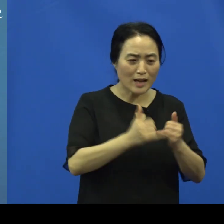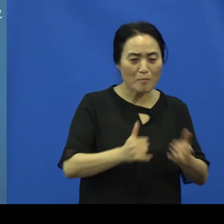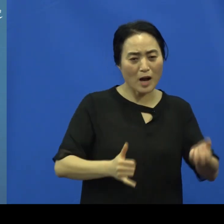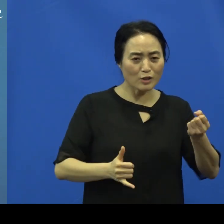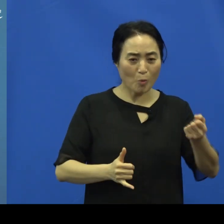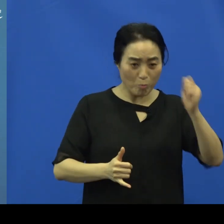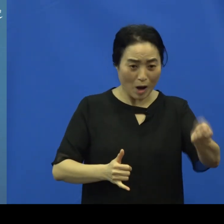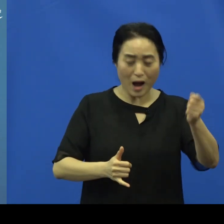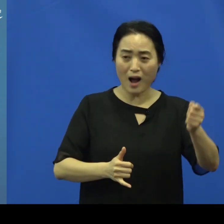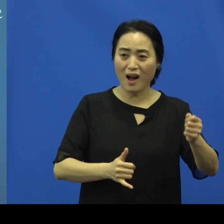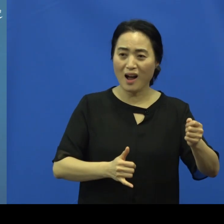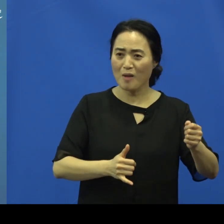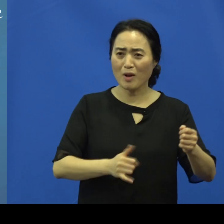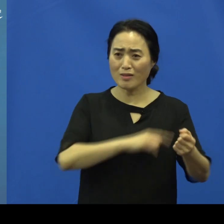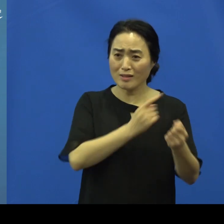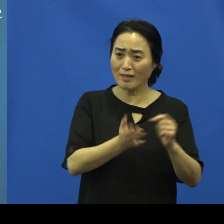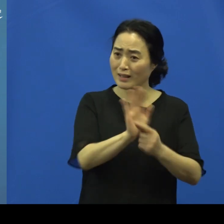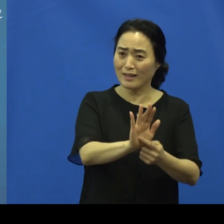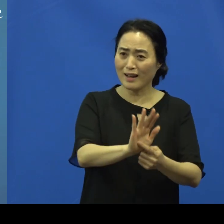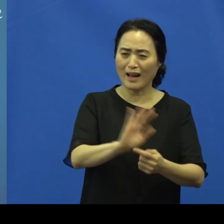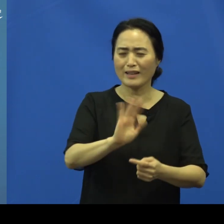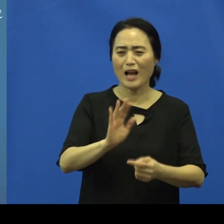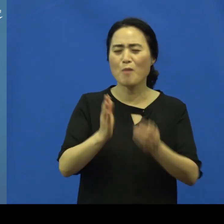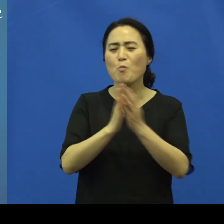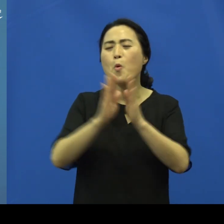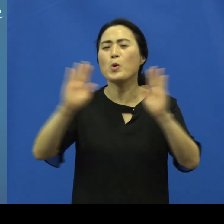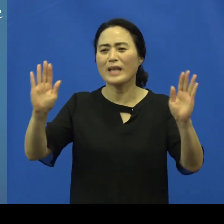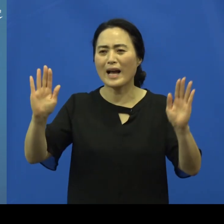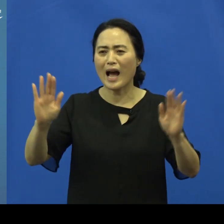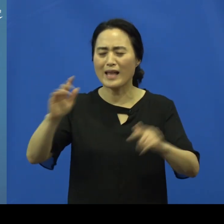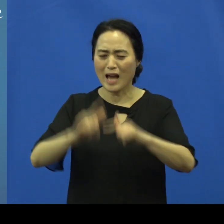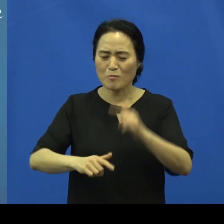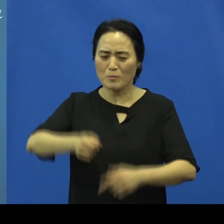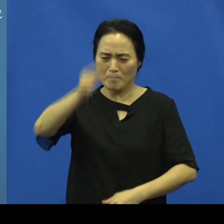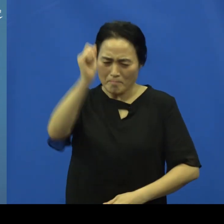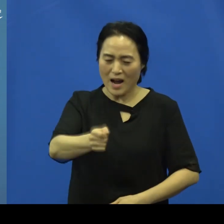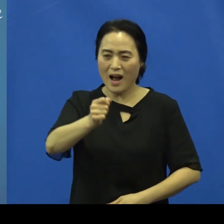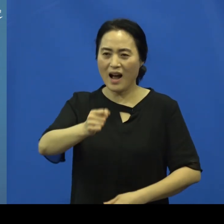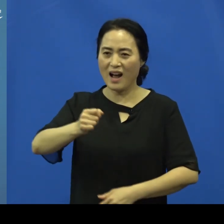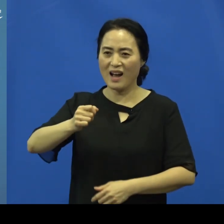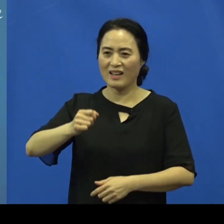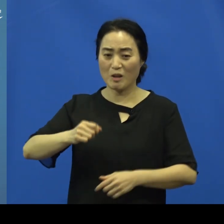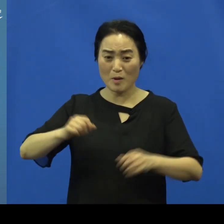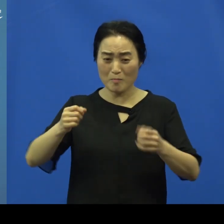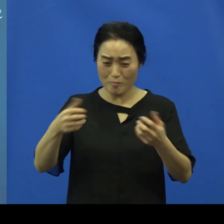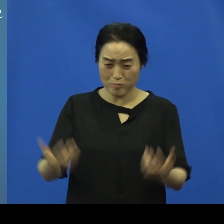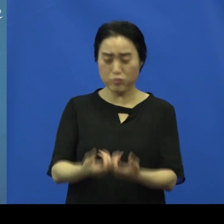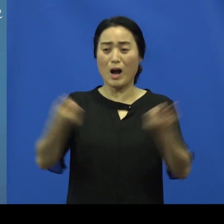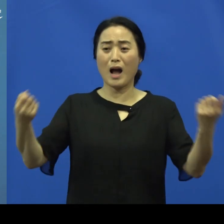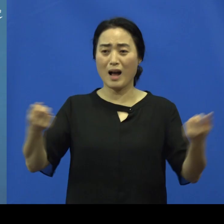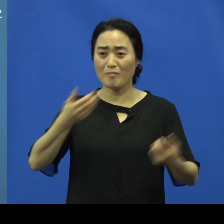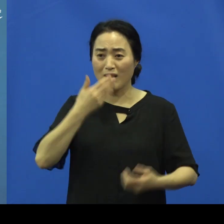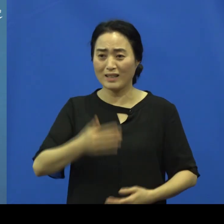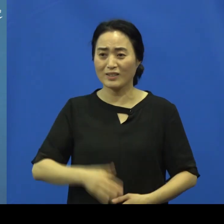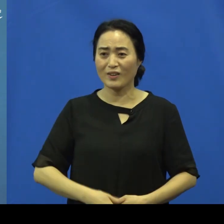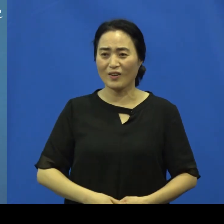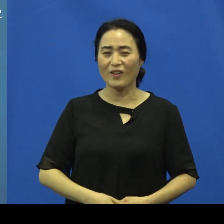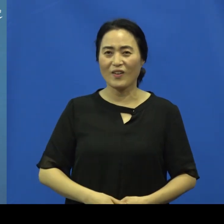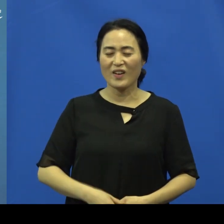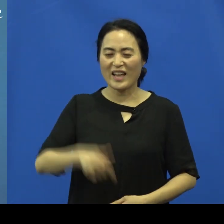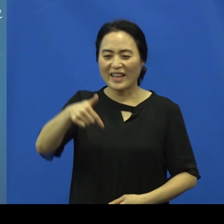마음으로 다가간 게 없는 거죠. 이 게하시는 영혼 없는 사역자예요. 영혼이 없어. 그냥 시키니까 해본 거죠. 아무 일도 일어나지